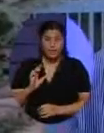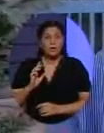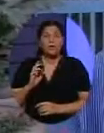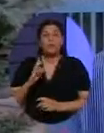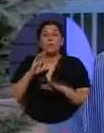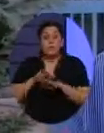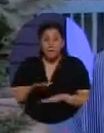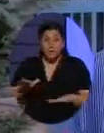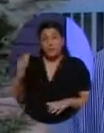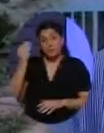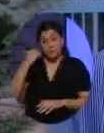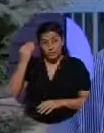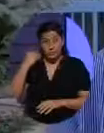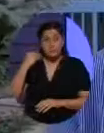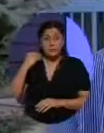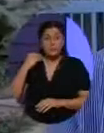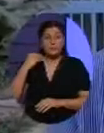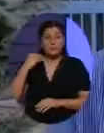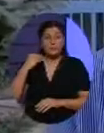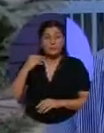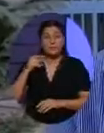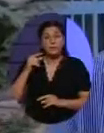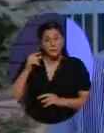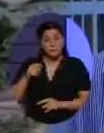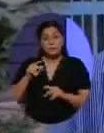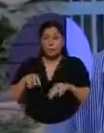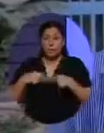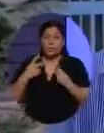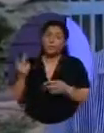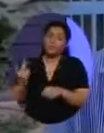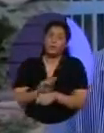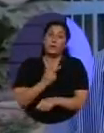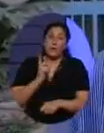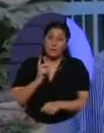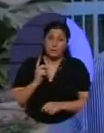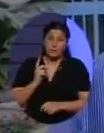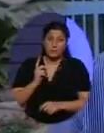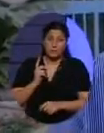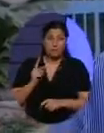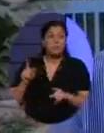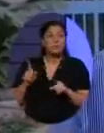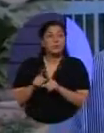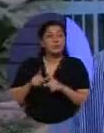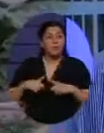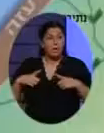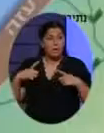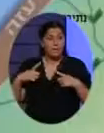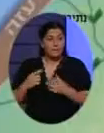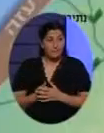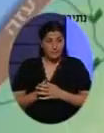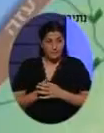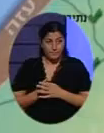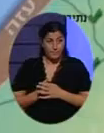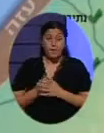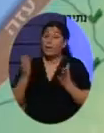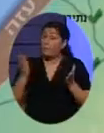והבאתם של הילדים למערכת החינוך הינה במידה רבה חזרה לשגרה ולסוג של חיים נורמליים. לעומת